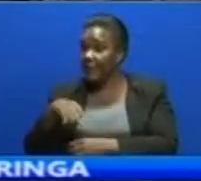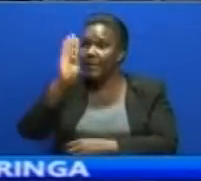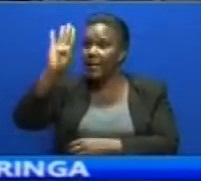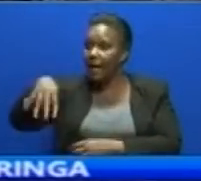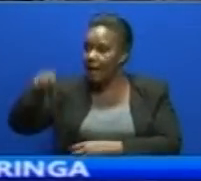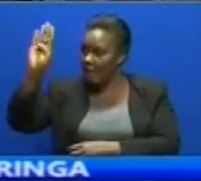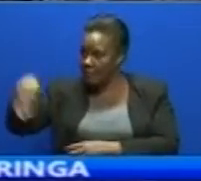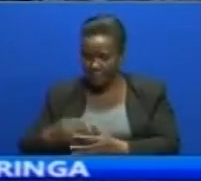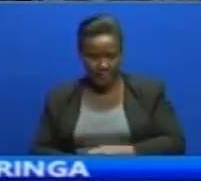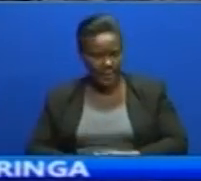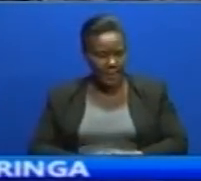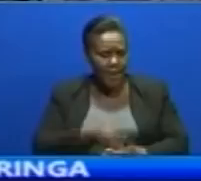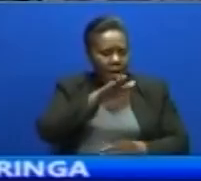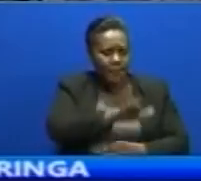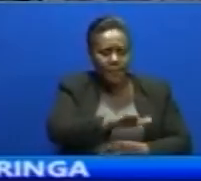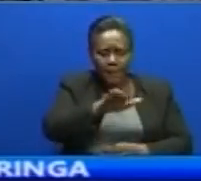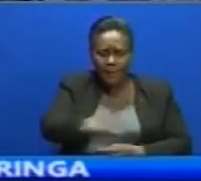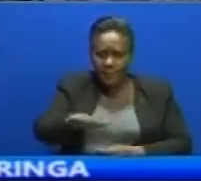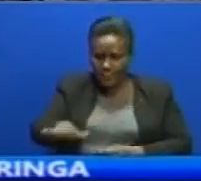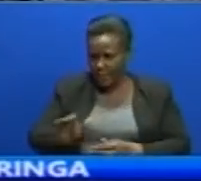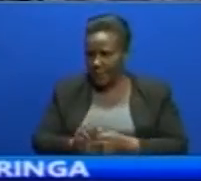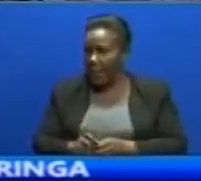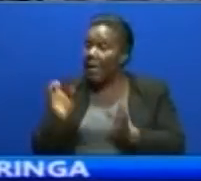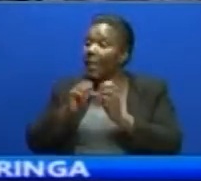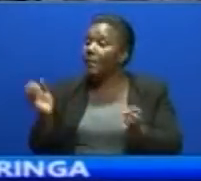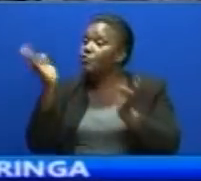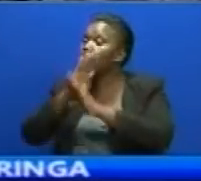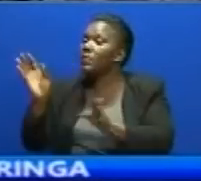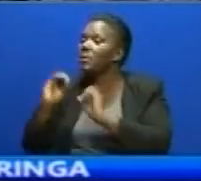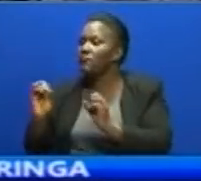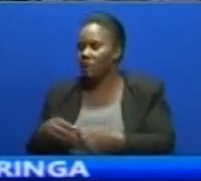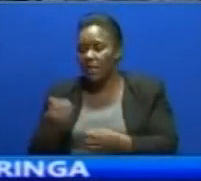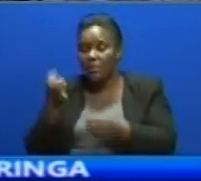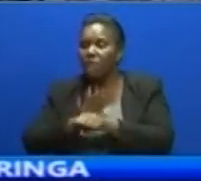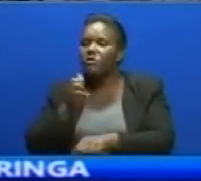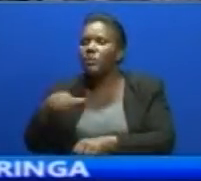zote, lakini kazi ya rangi, kazi ya tiles haijamalizika na hawapo site.